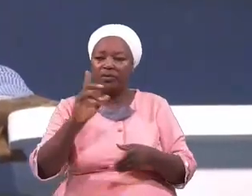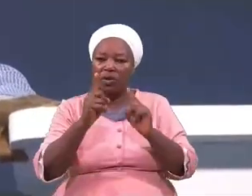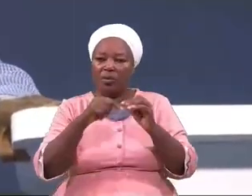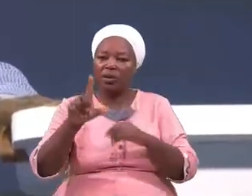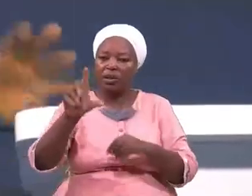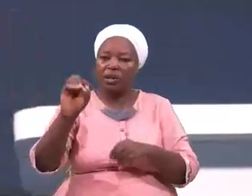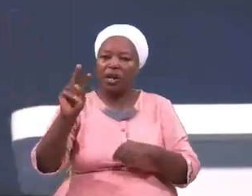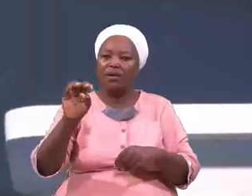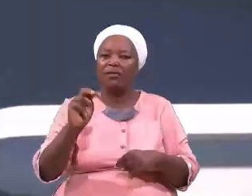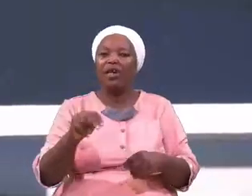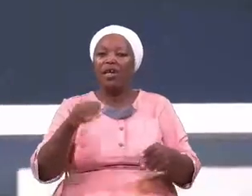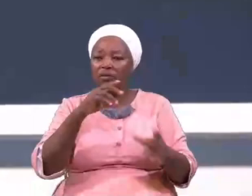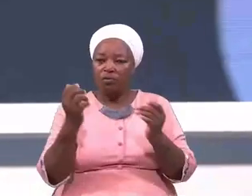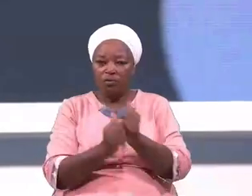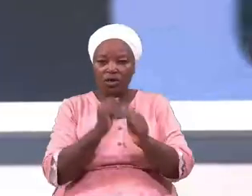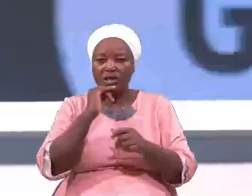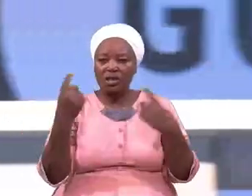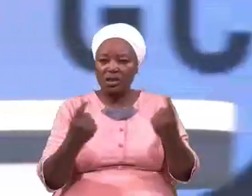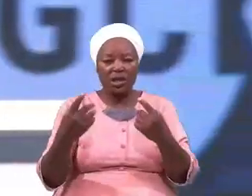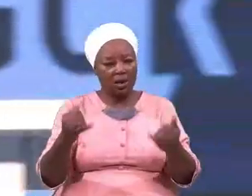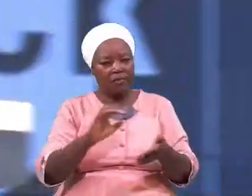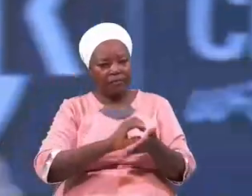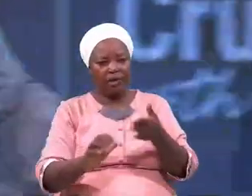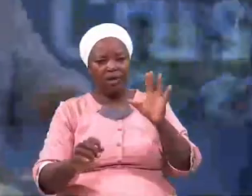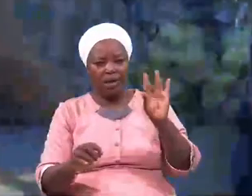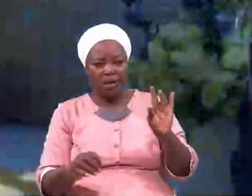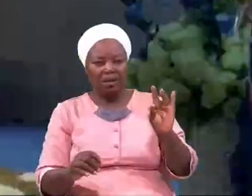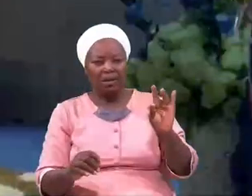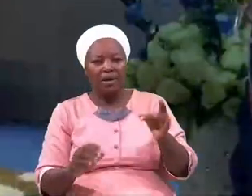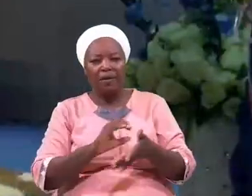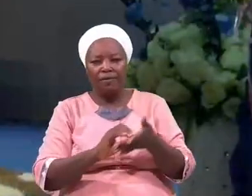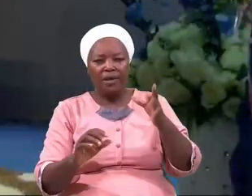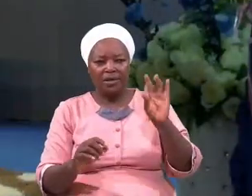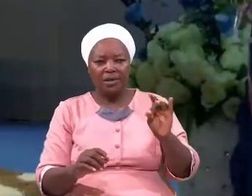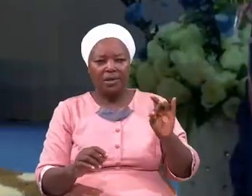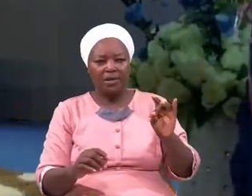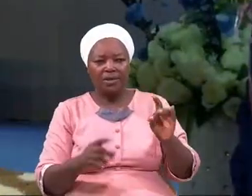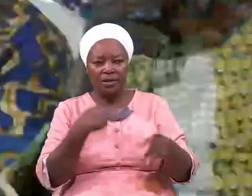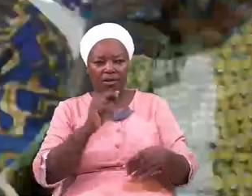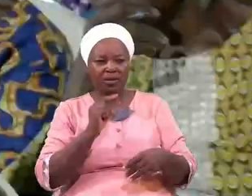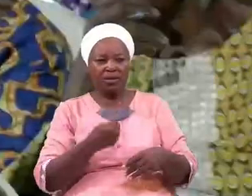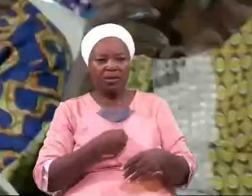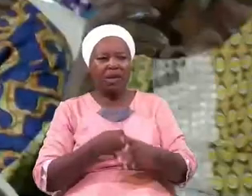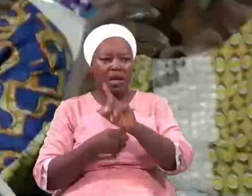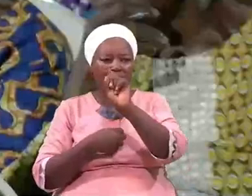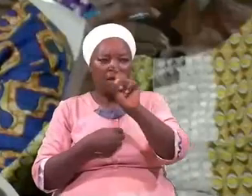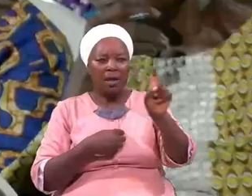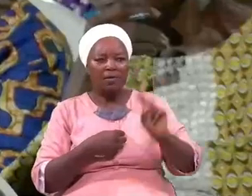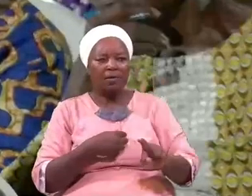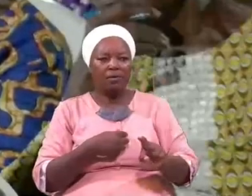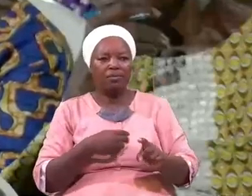Verset 7 fait mention de levain. Voyons le verset 8. Verset 8 dit: